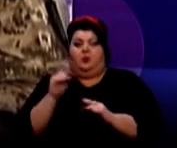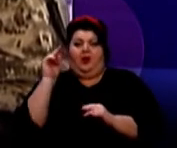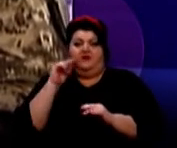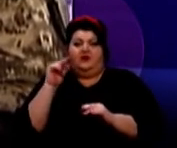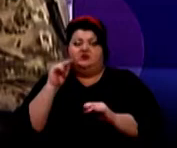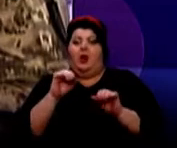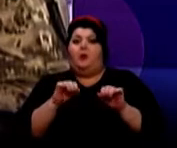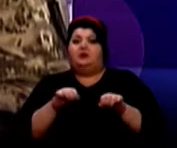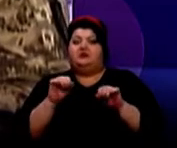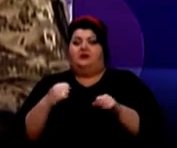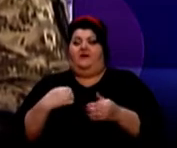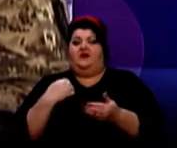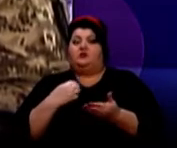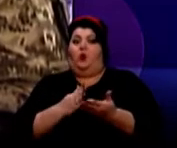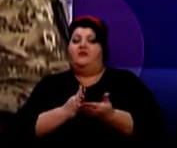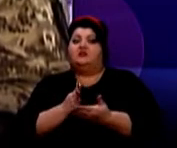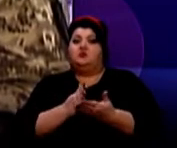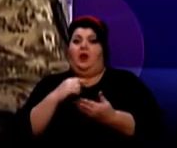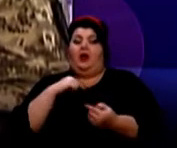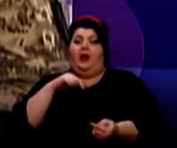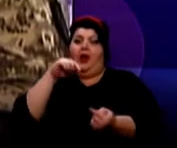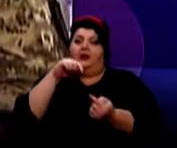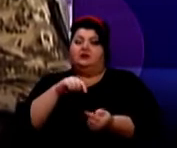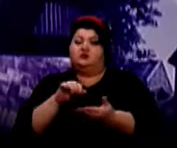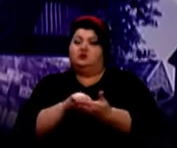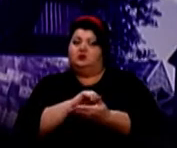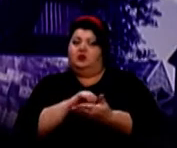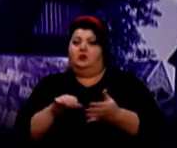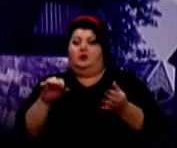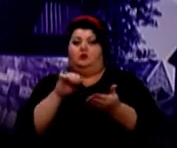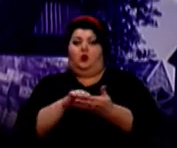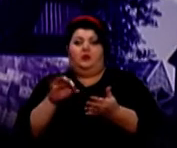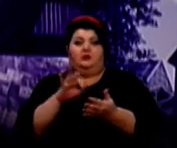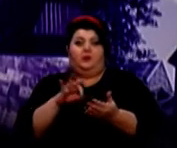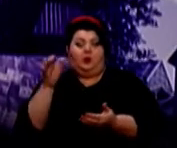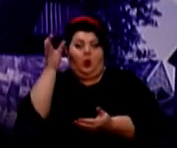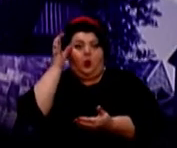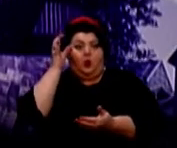потенційного військовослужбовця. Характеризуючи документи, документи про освіту,